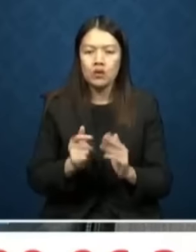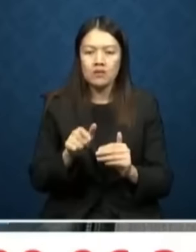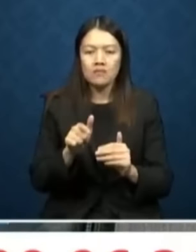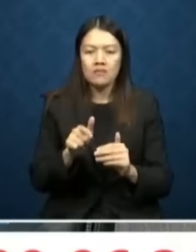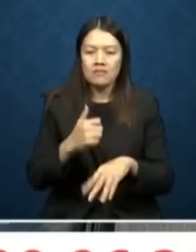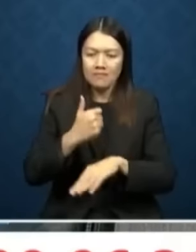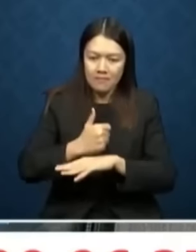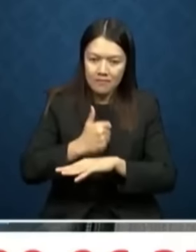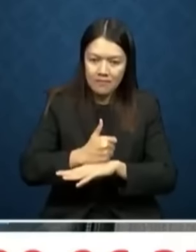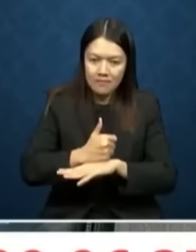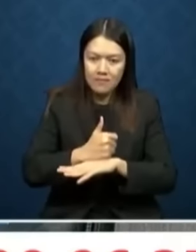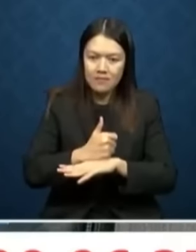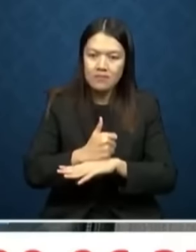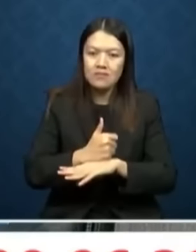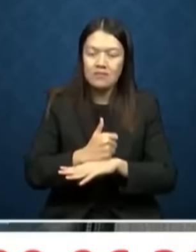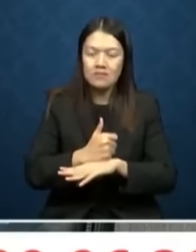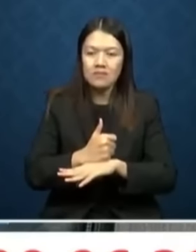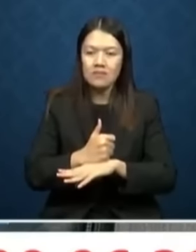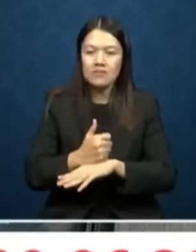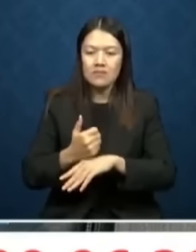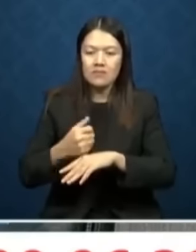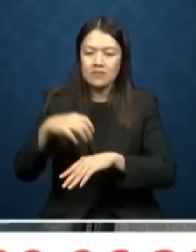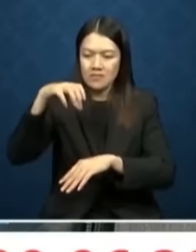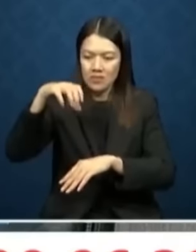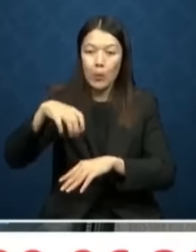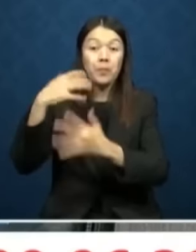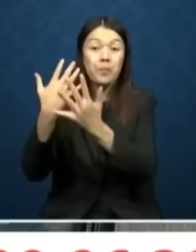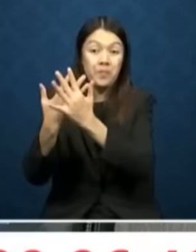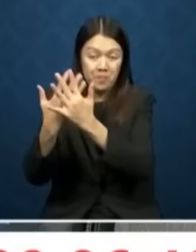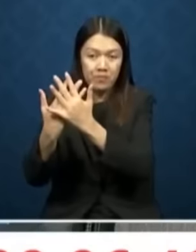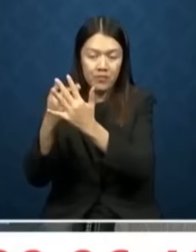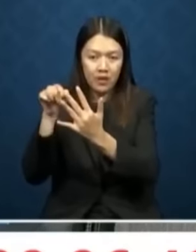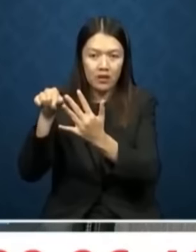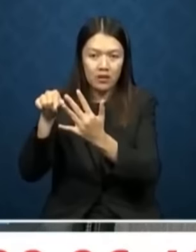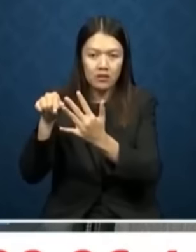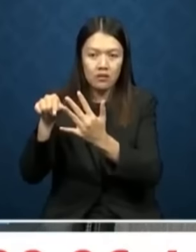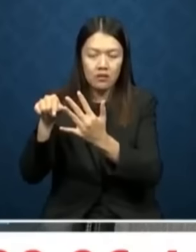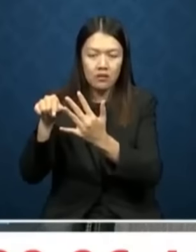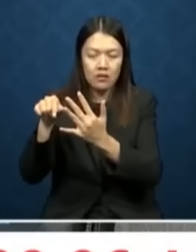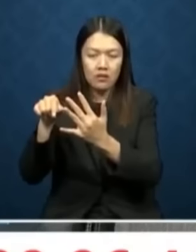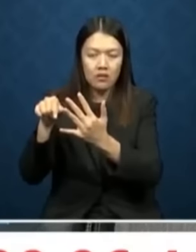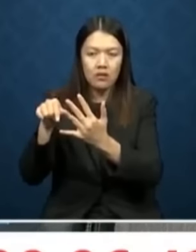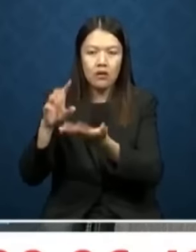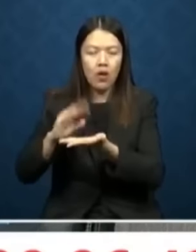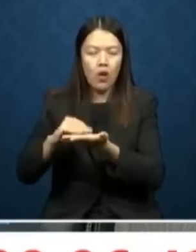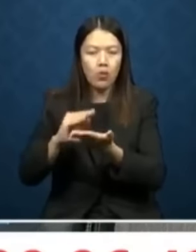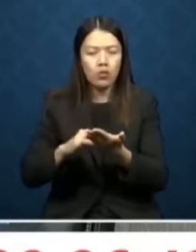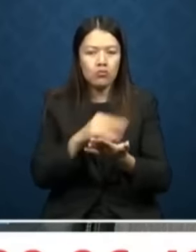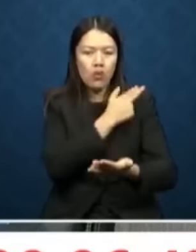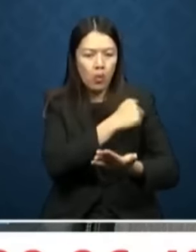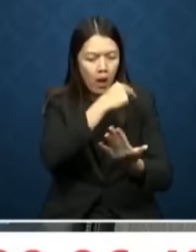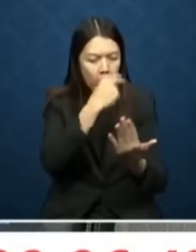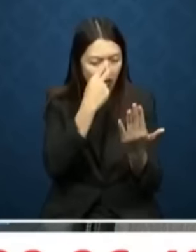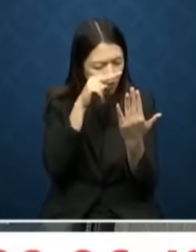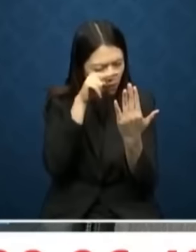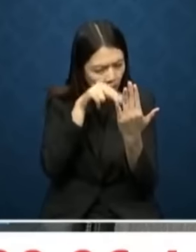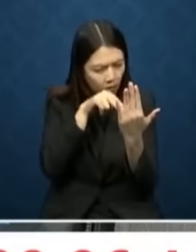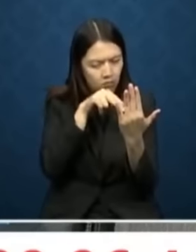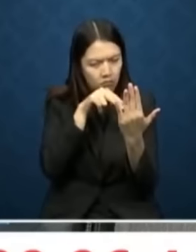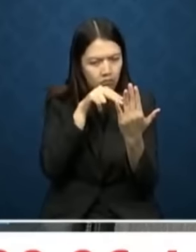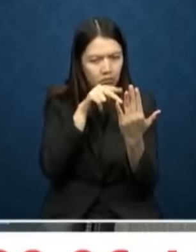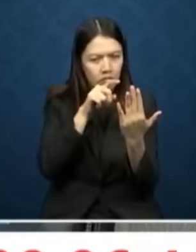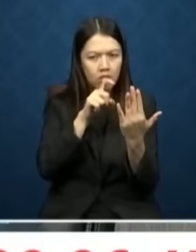ดีหรือรักษาการอธิบดีกรมราชทัณฑ์นะครับแล้วด้วยข้อมูลทางการแพทย์ที่ไม่เป็นที่เครือบแคลงสง